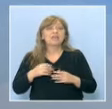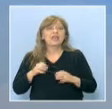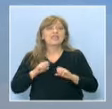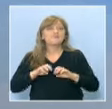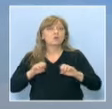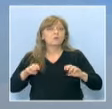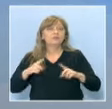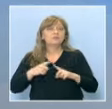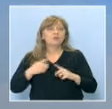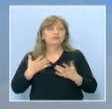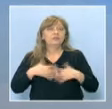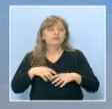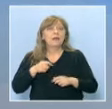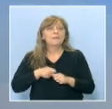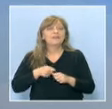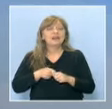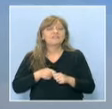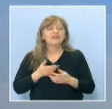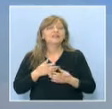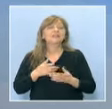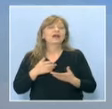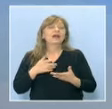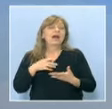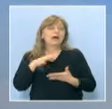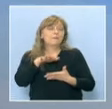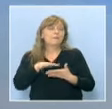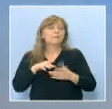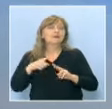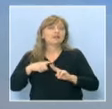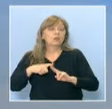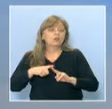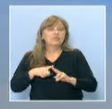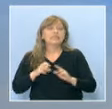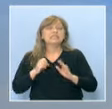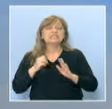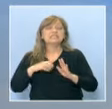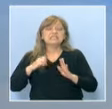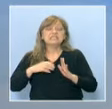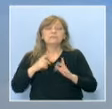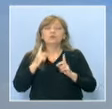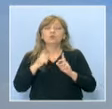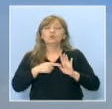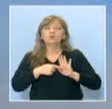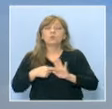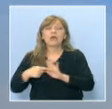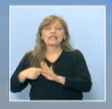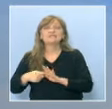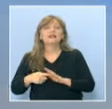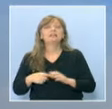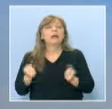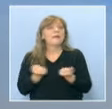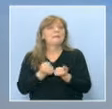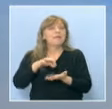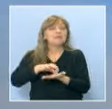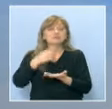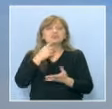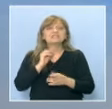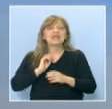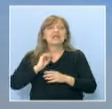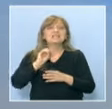технологии разработват приложение, в което снимки ще показват подходящите места за изхвърляне на смесени и разделно